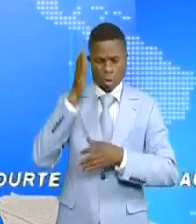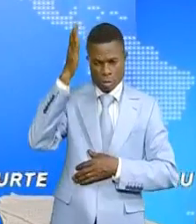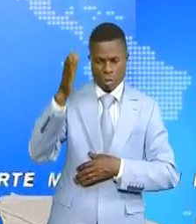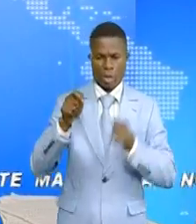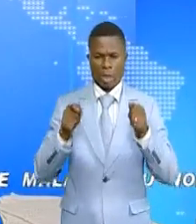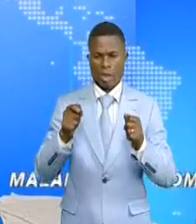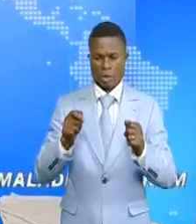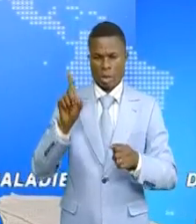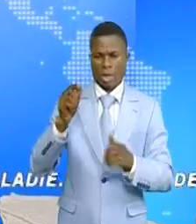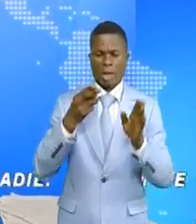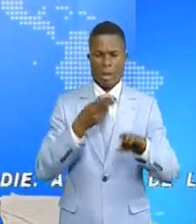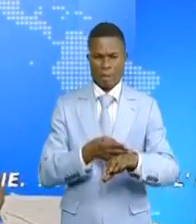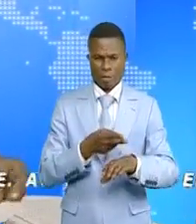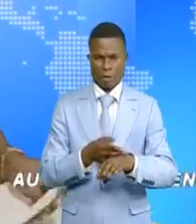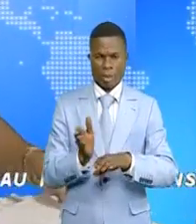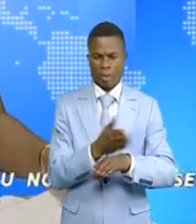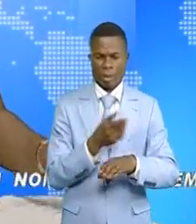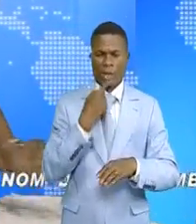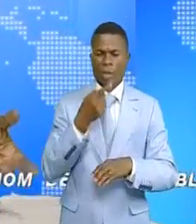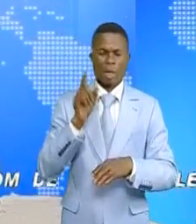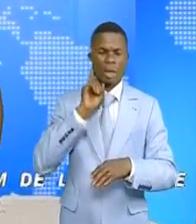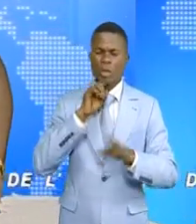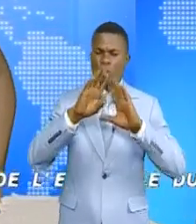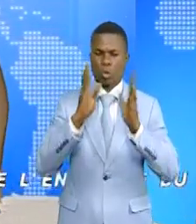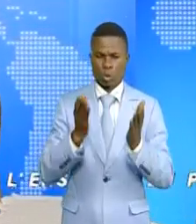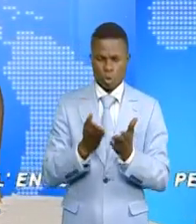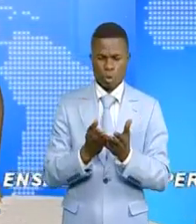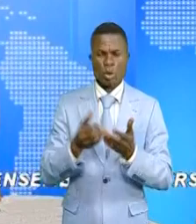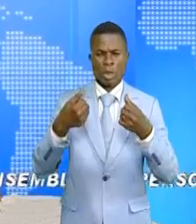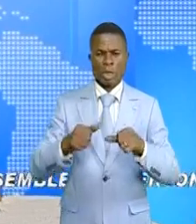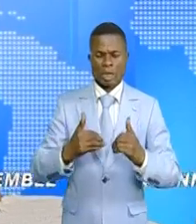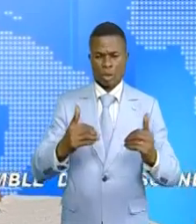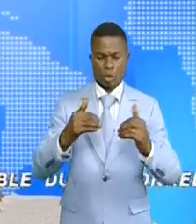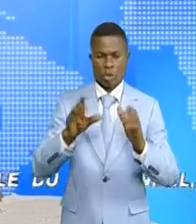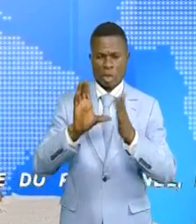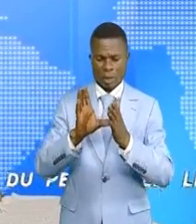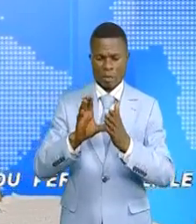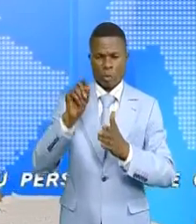reviendrons avec force détail dans nos prochaines éditions. Et bien, c'est à la fin de ce journal,